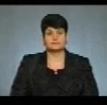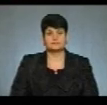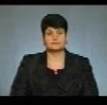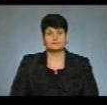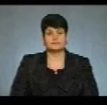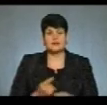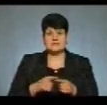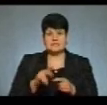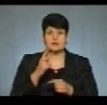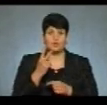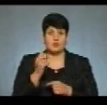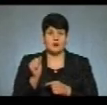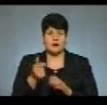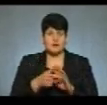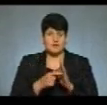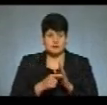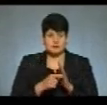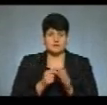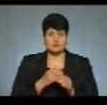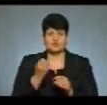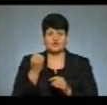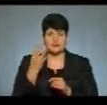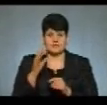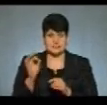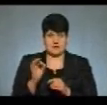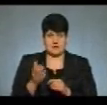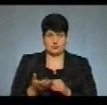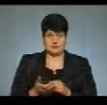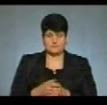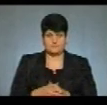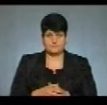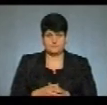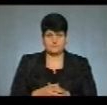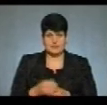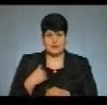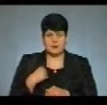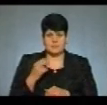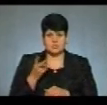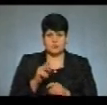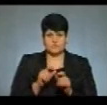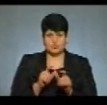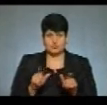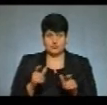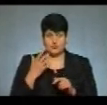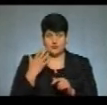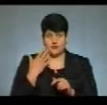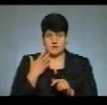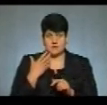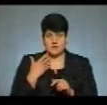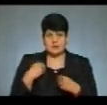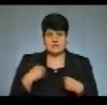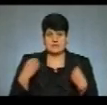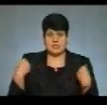Це 2-й А-клас. На термометрі 14 градусів. Я прийшла до школи, коли я